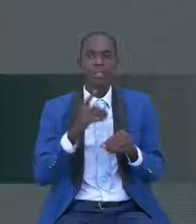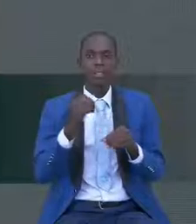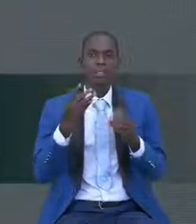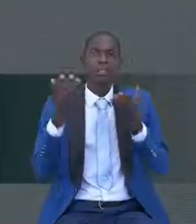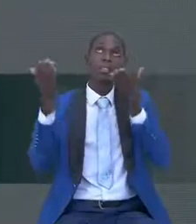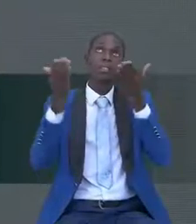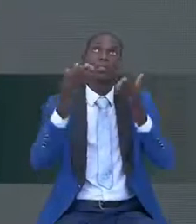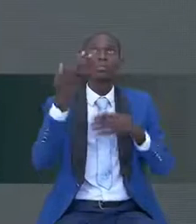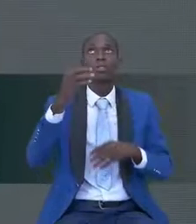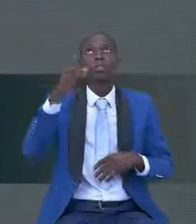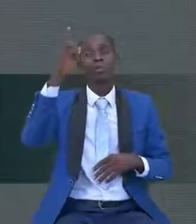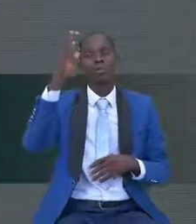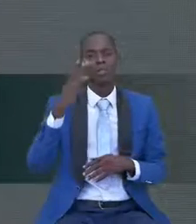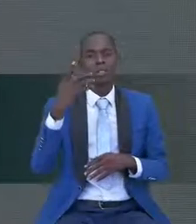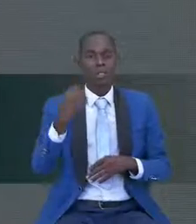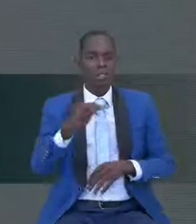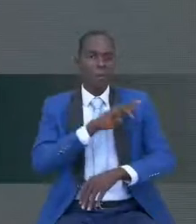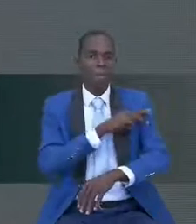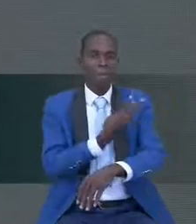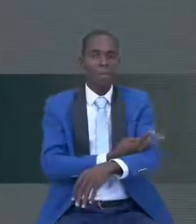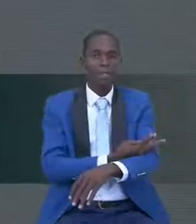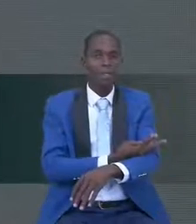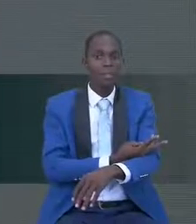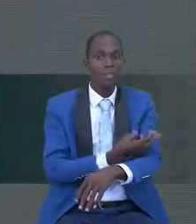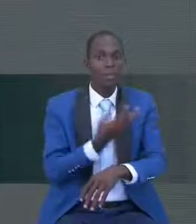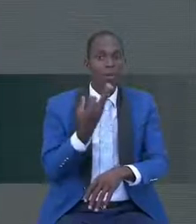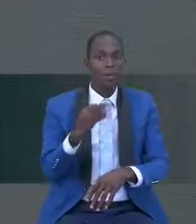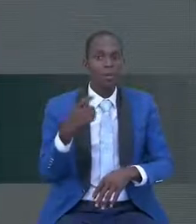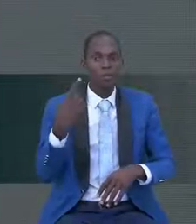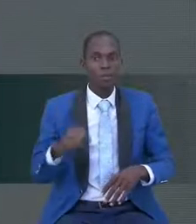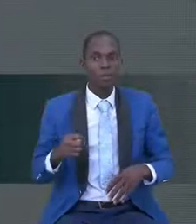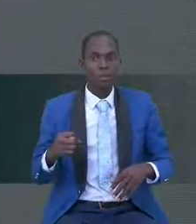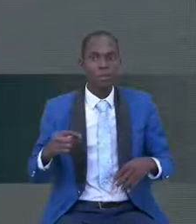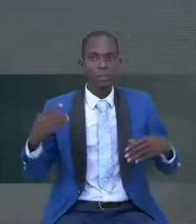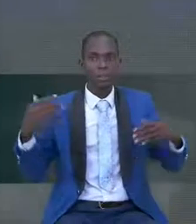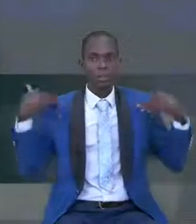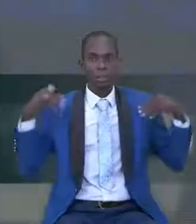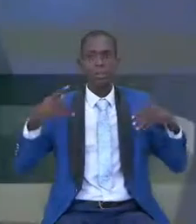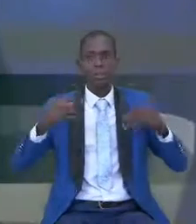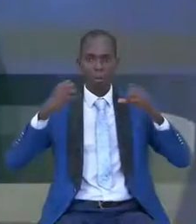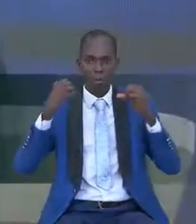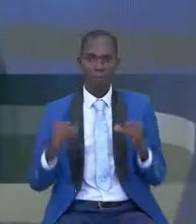Dans la force des anges, dans le service de Dieu,